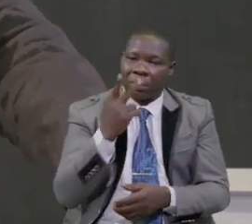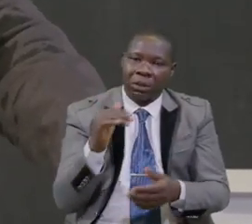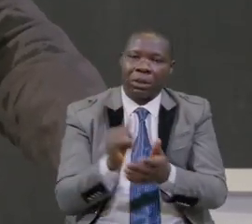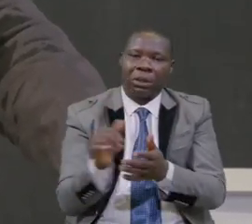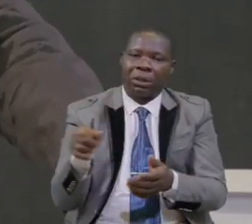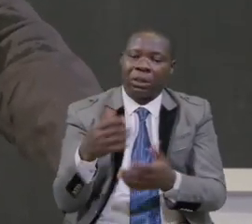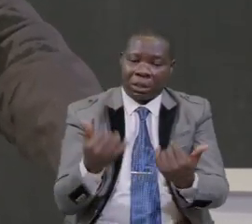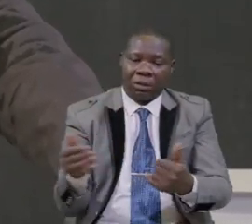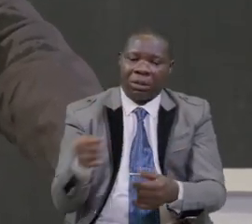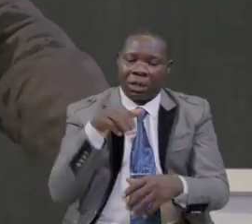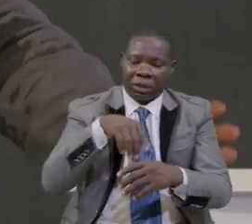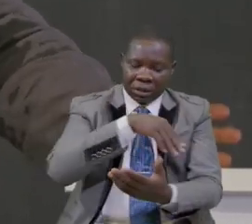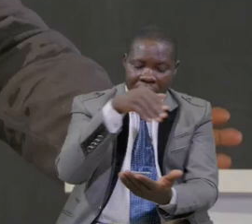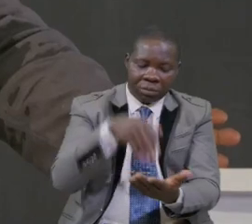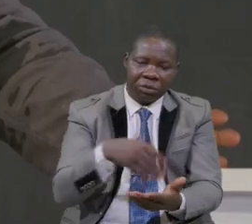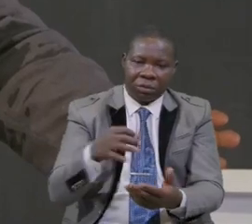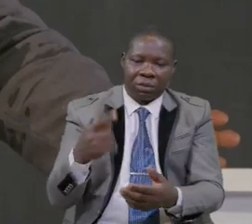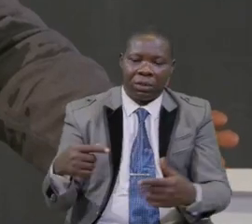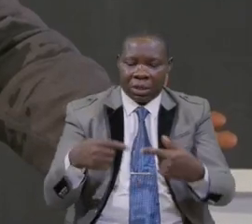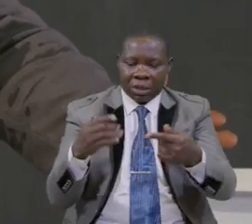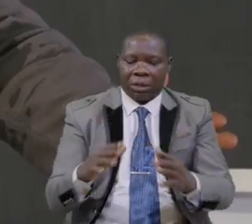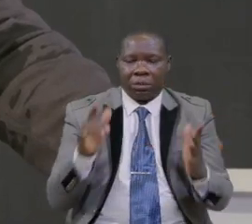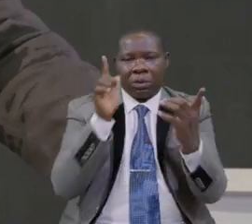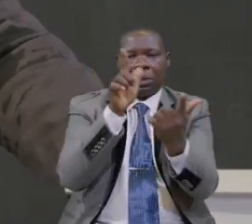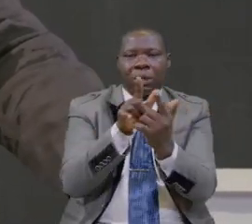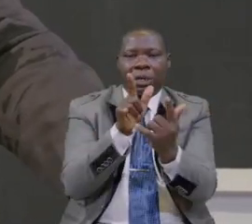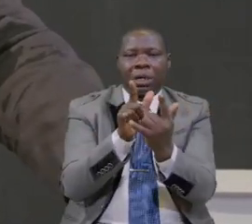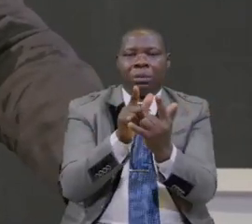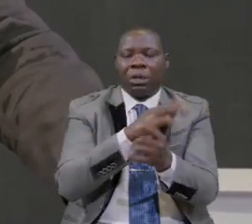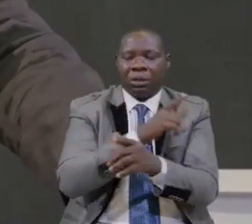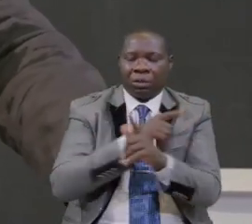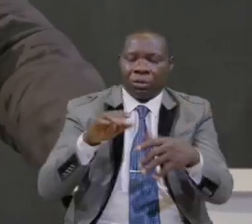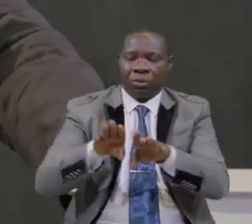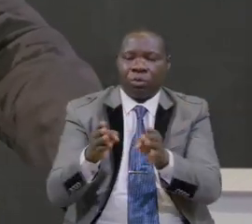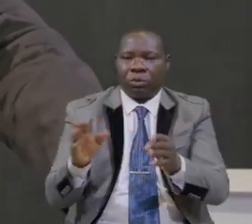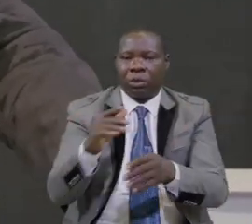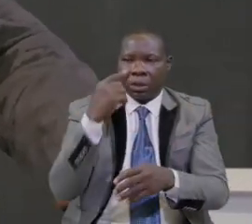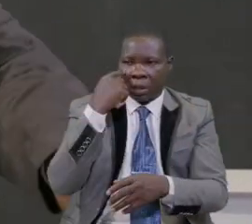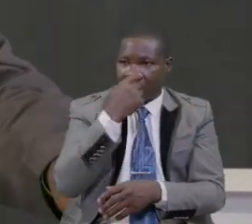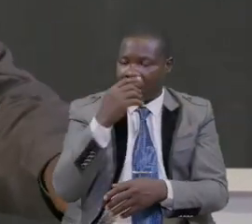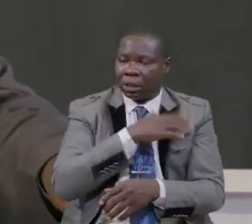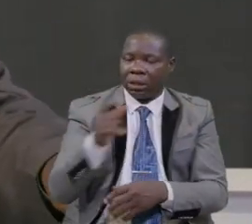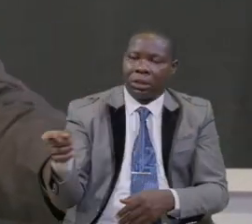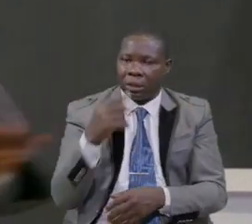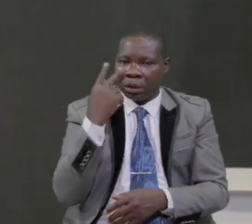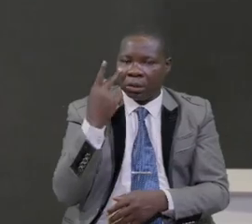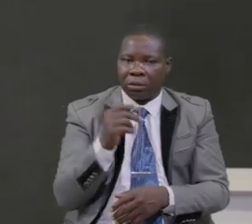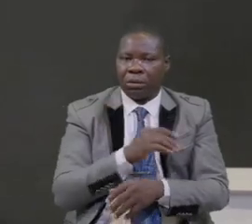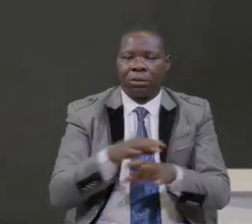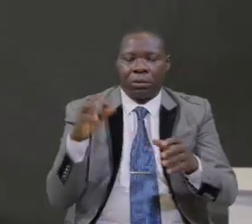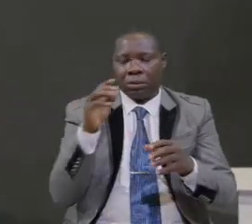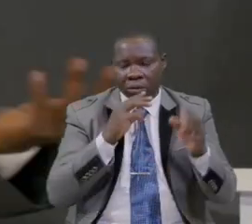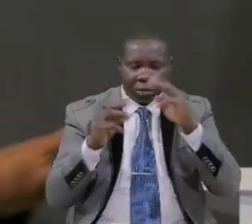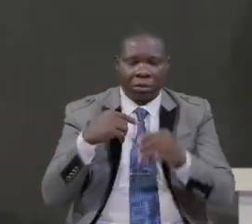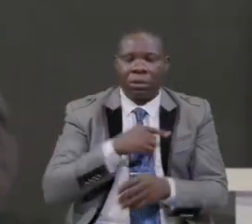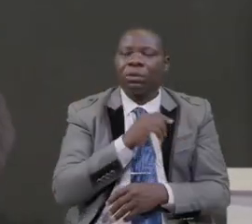milieu du camp de l'ennemi, le Seigneur a ouvert leurs yeux et ils ont vu. Ne vous en faites pas. On ne va pas vous